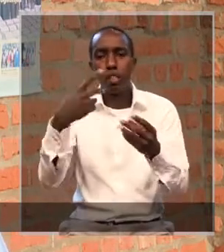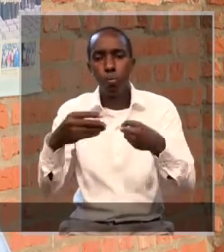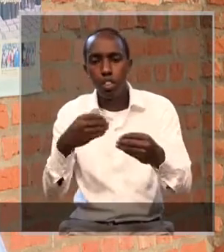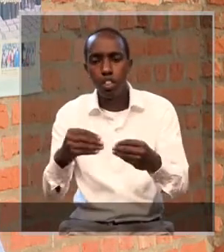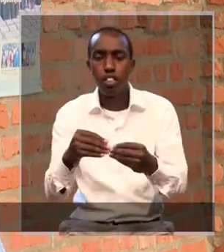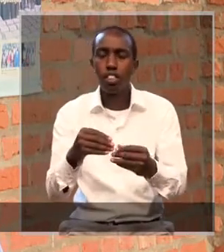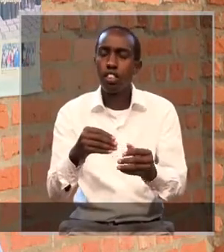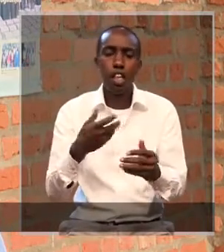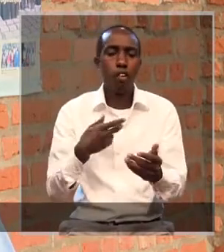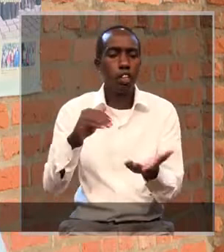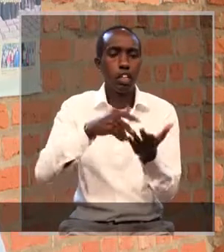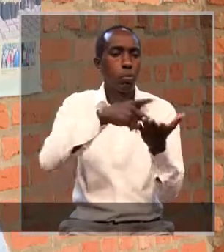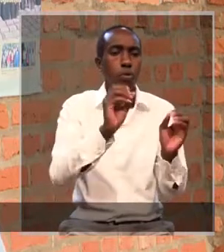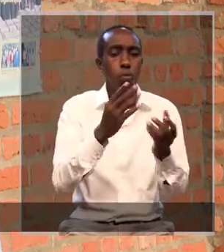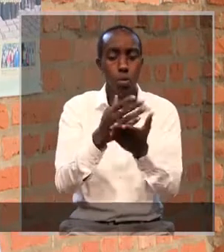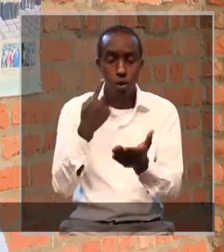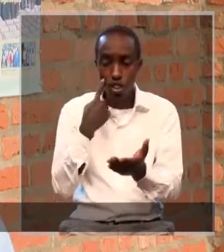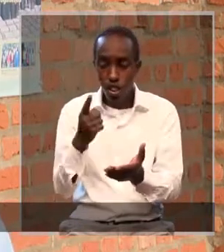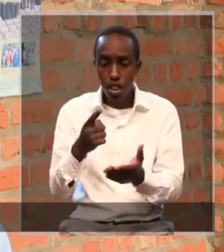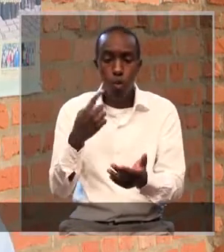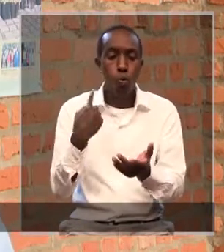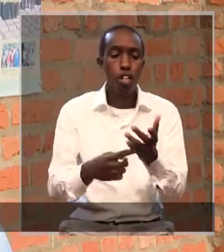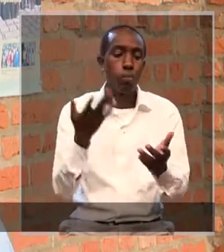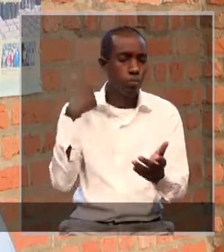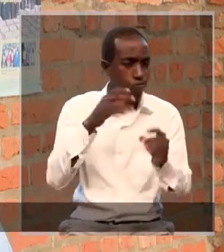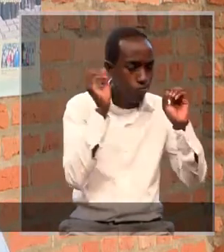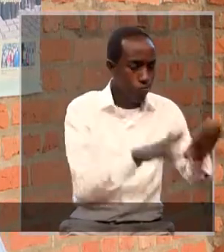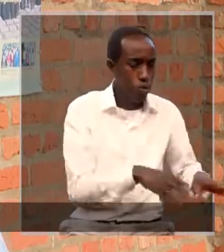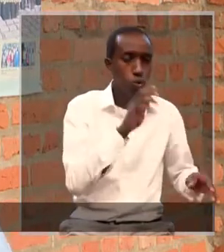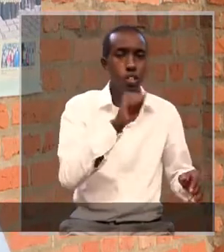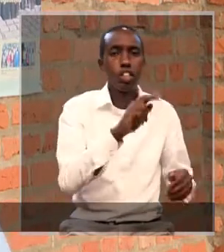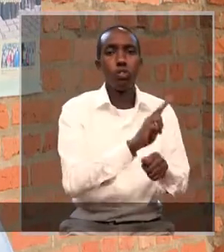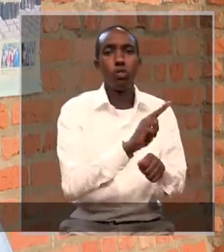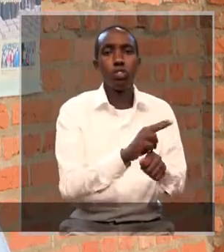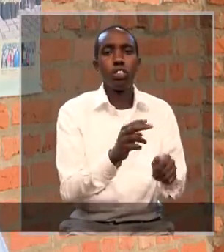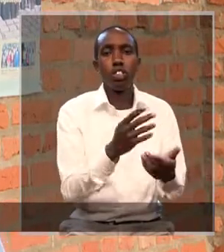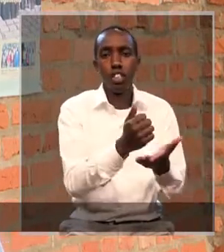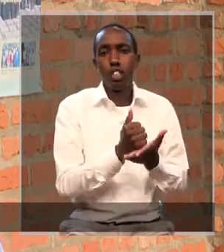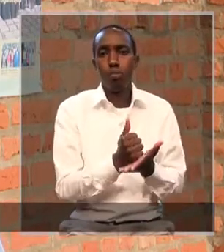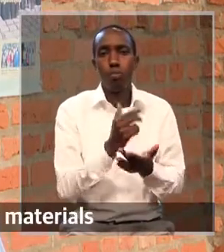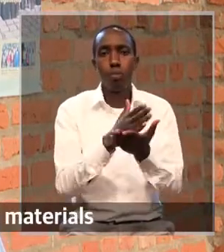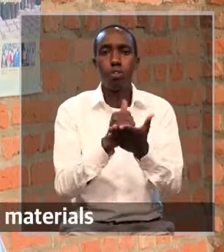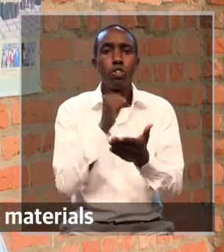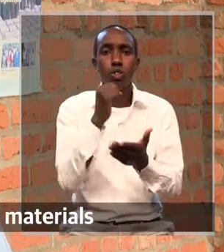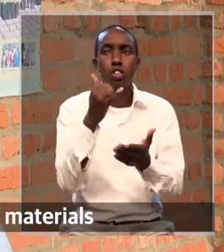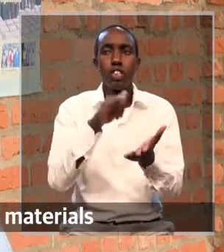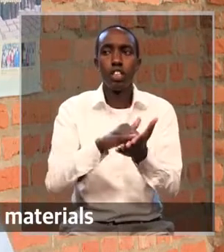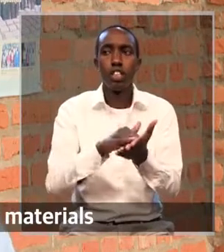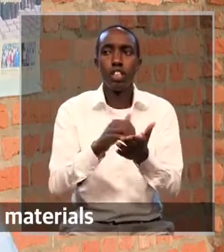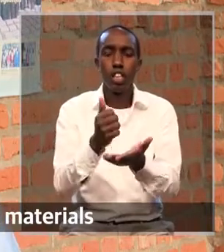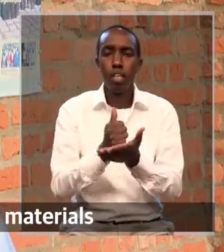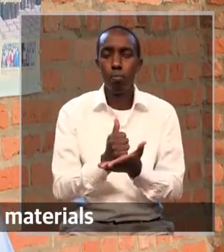bikoresho twaguraga ntabyo tukigura kuko twabonye noneho mu byo twajugunyaga ahubwo ari byo dusigaye dukoresha kandi uretse n'icyo